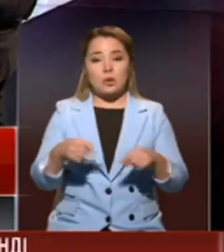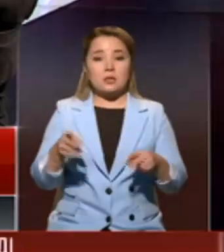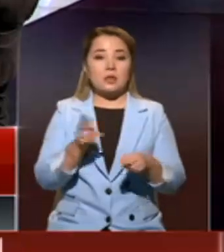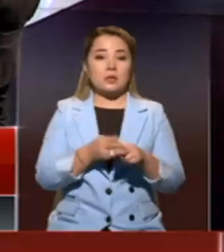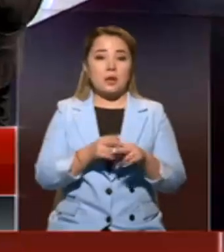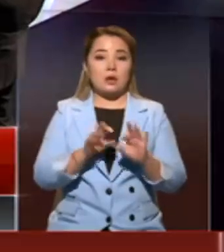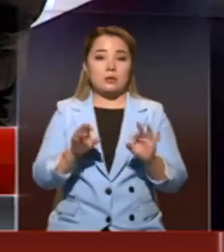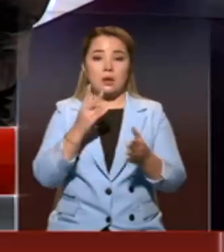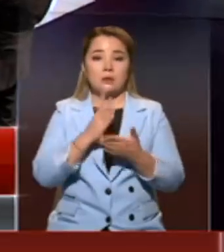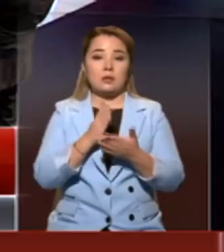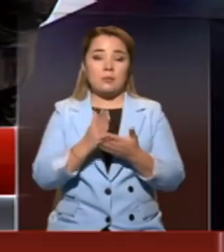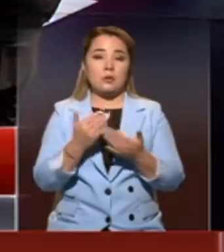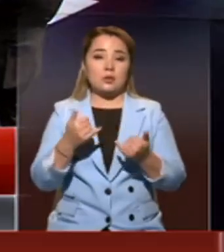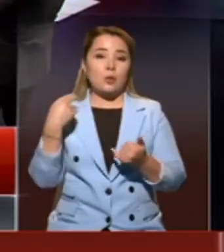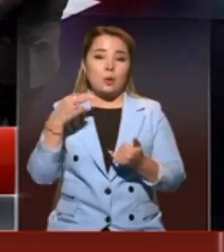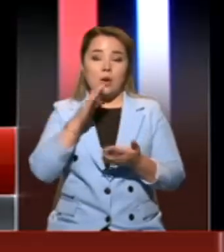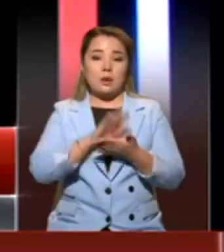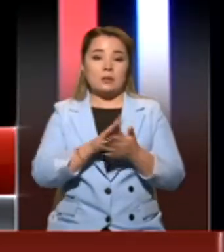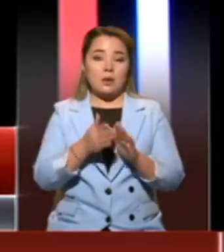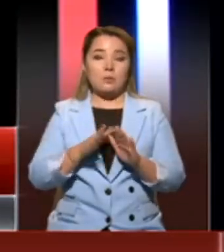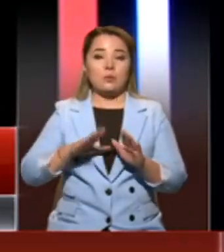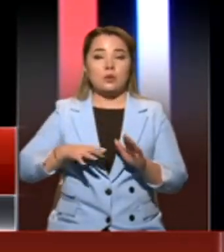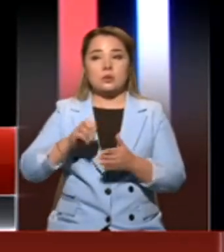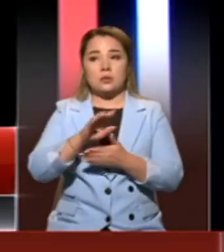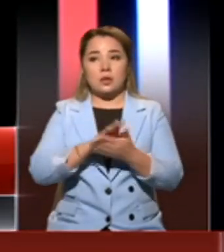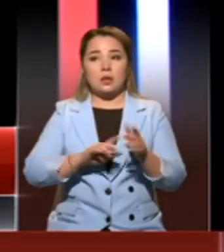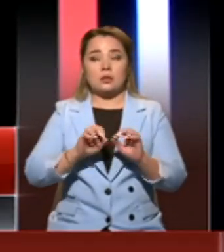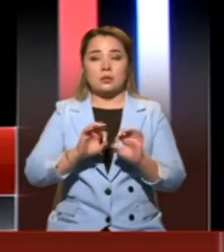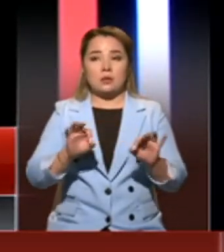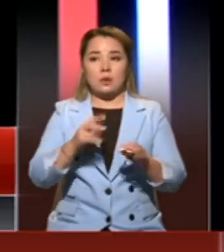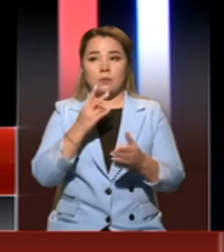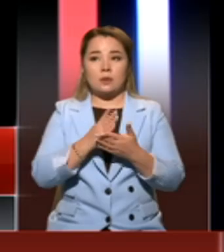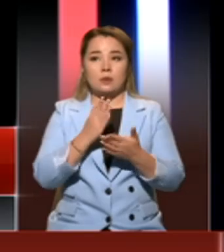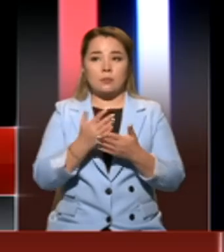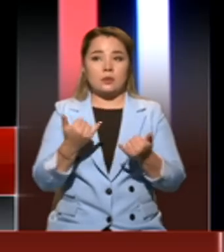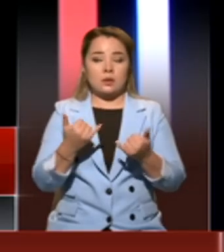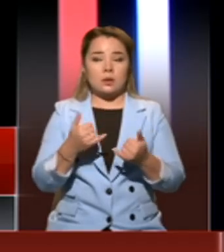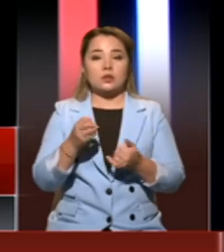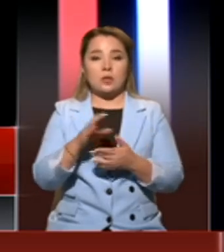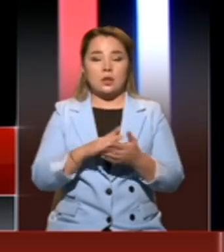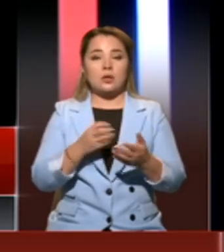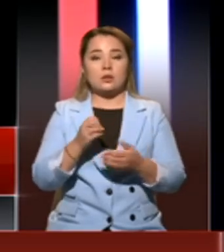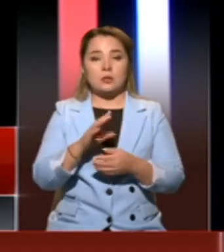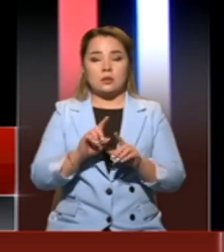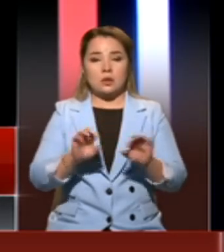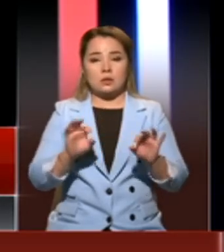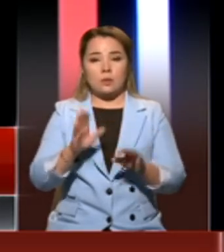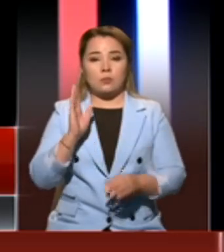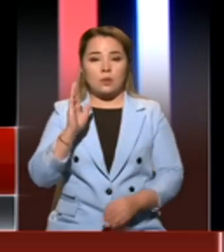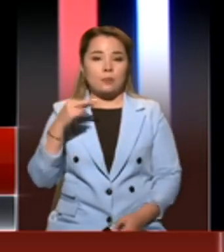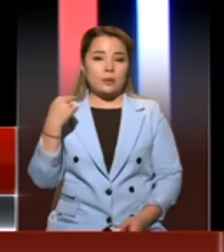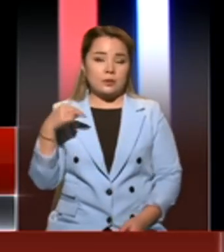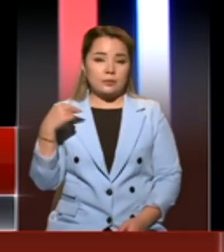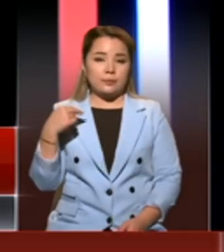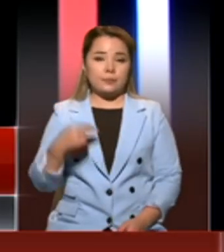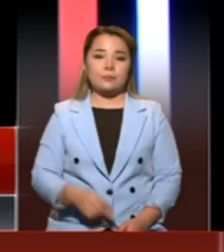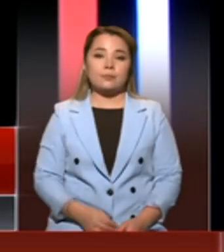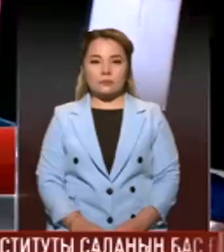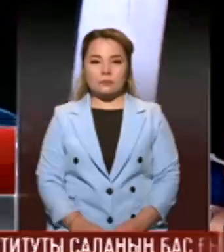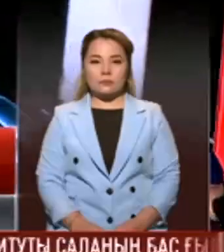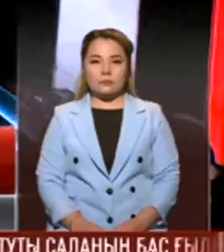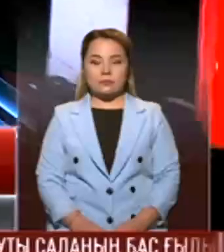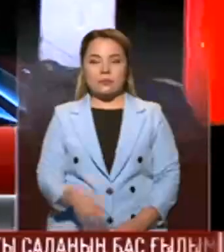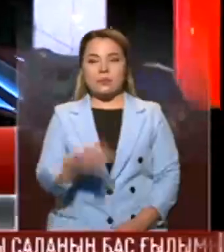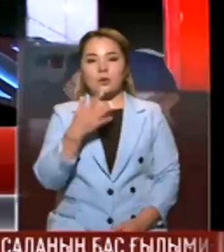бар екенін айтып отыр. Бізде үзілістің уақыты келгенде, үзілістің уақыты келген екен осы таласымызды, тартысымызды үзілістен кейін жалғастырсақ.